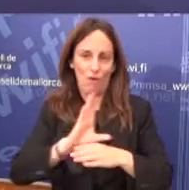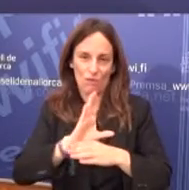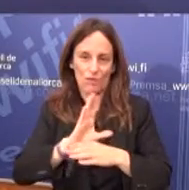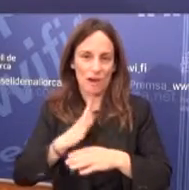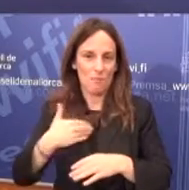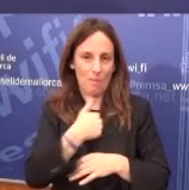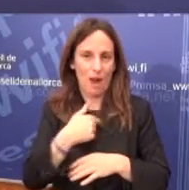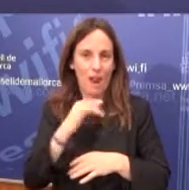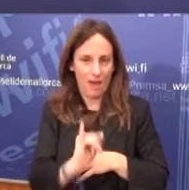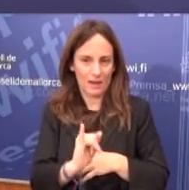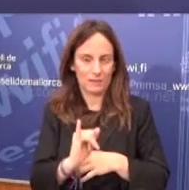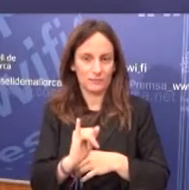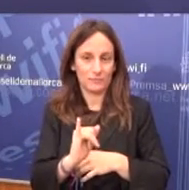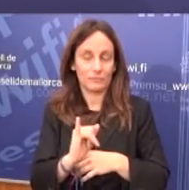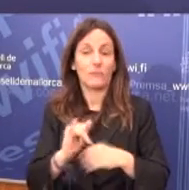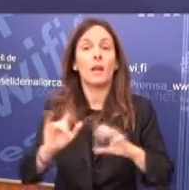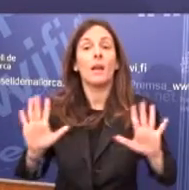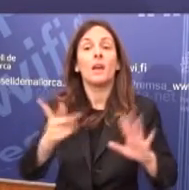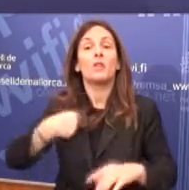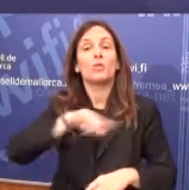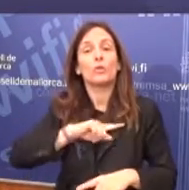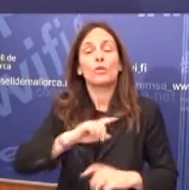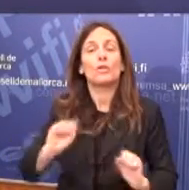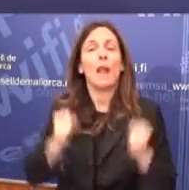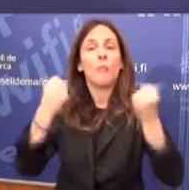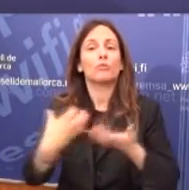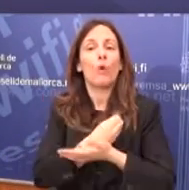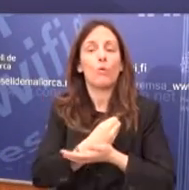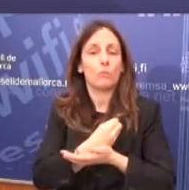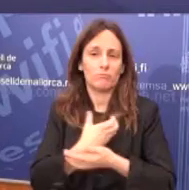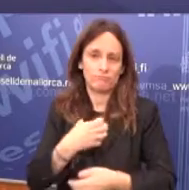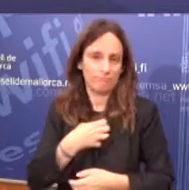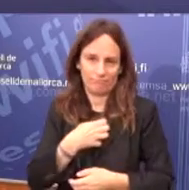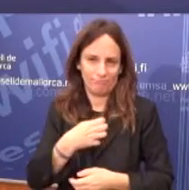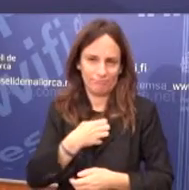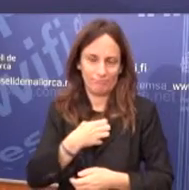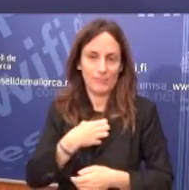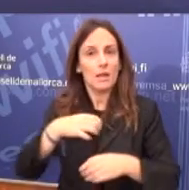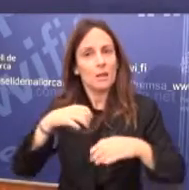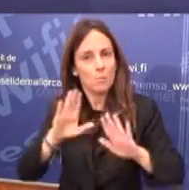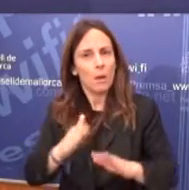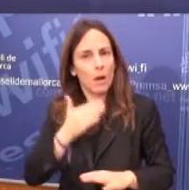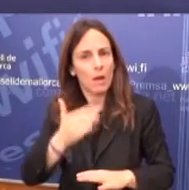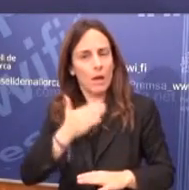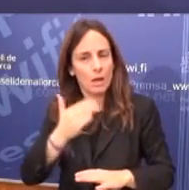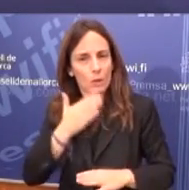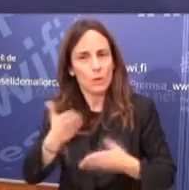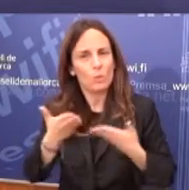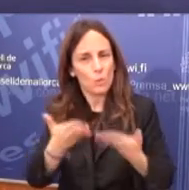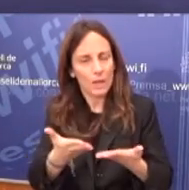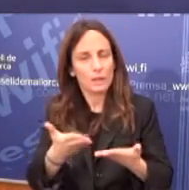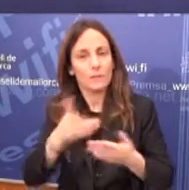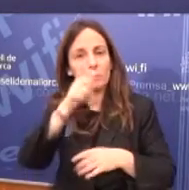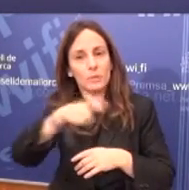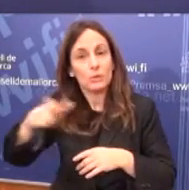Tenim clar que nosaltres des de l'administració no podem solucionar tots els problemes que tenen els mallorquins, però sí que podem